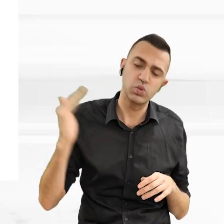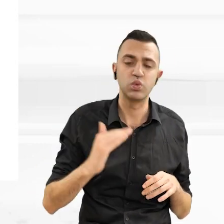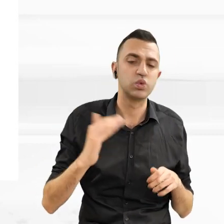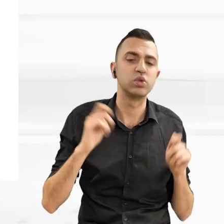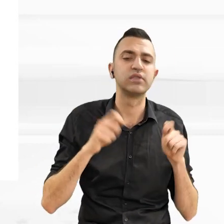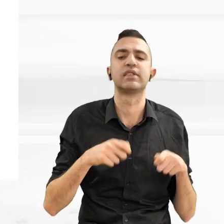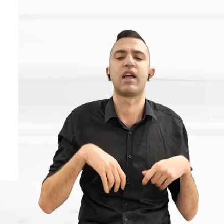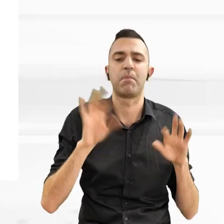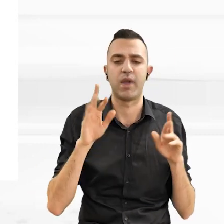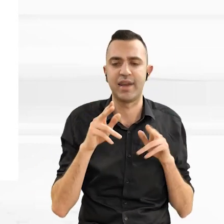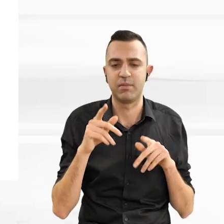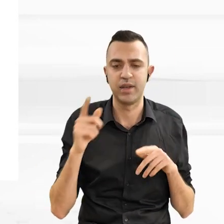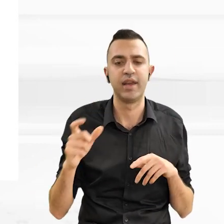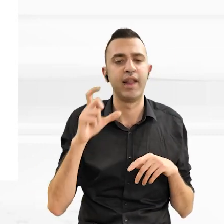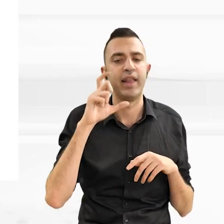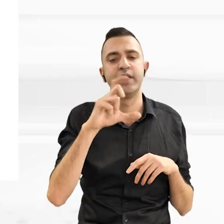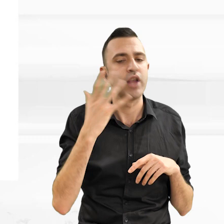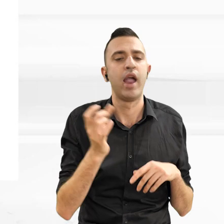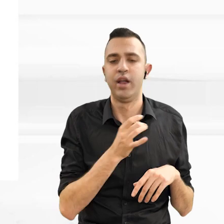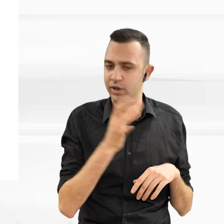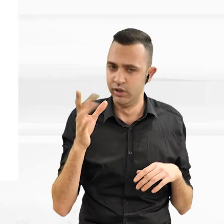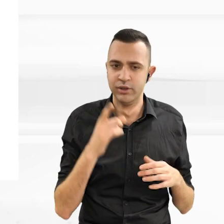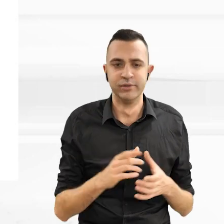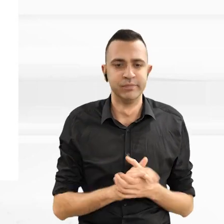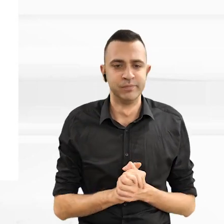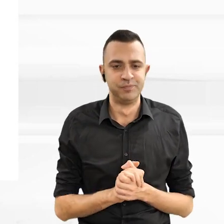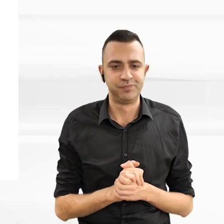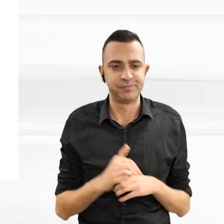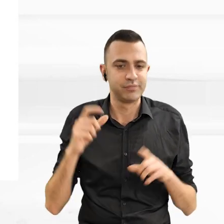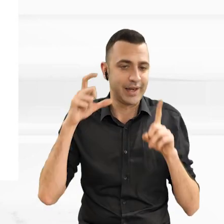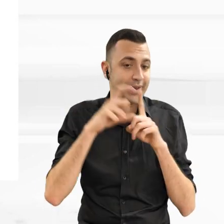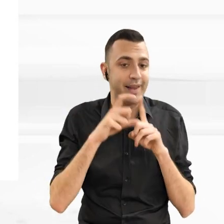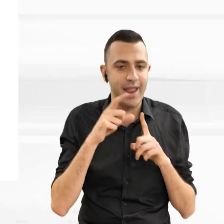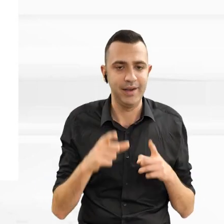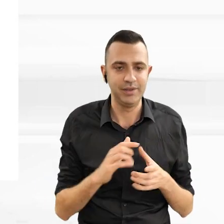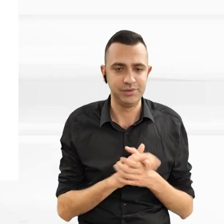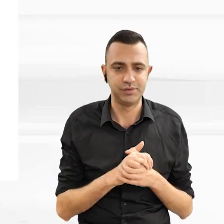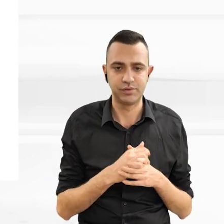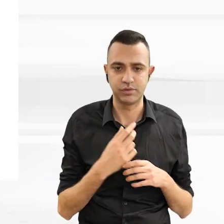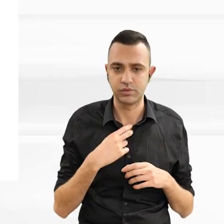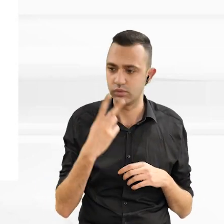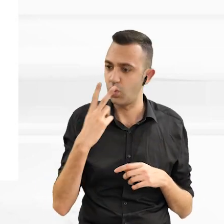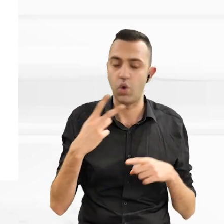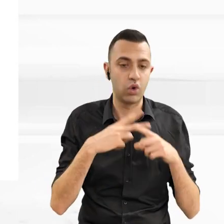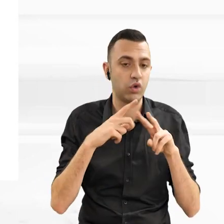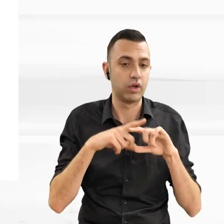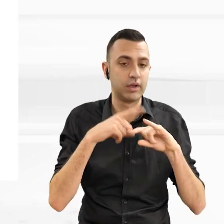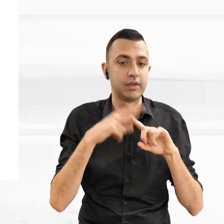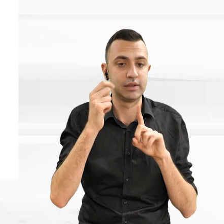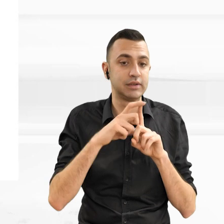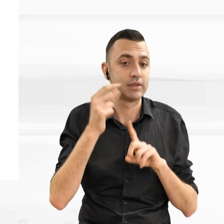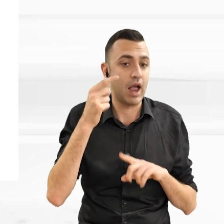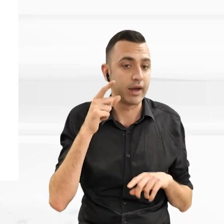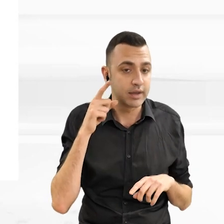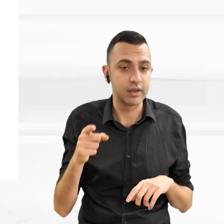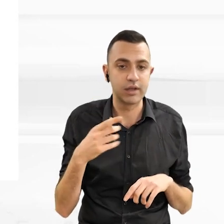anlamı var Dolayısıyla C seçeneğinde diyebiliriz arkadaşlar test seçeneğine bakalım 4 Zahide kim sahibi